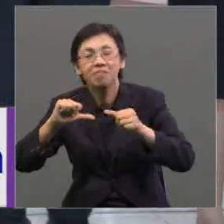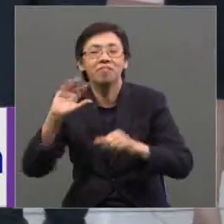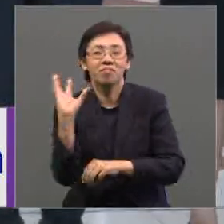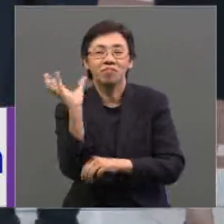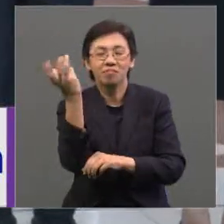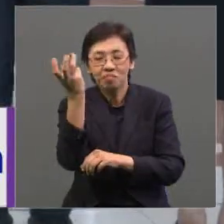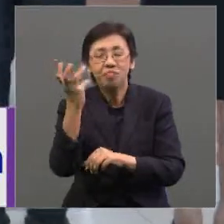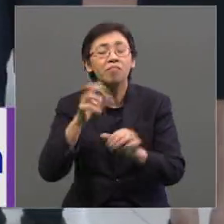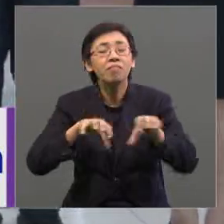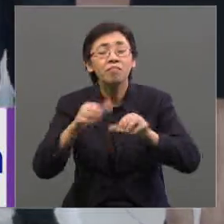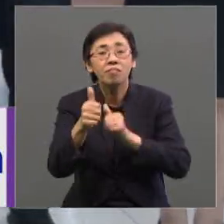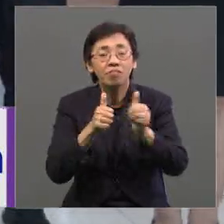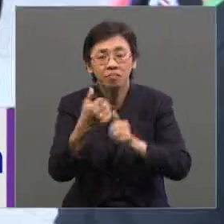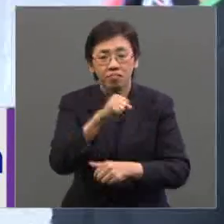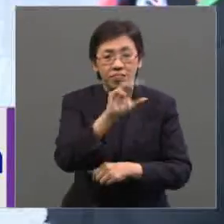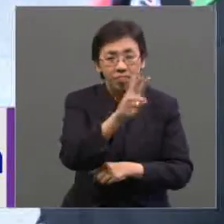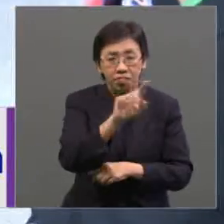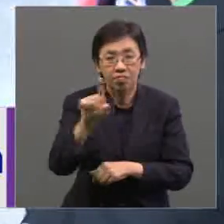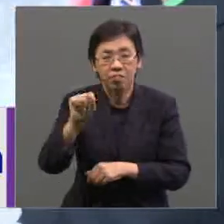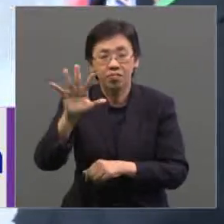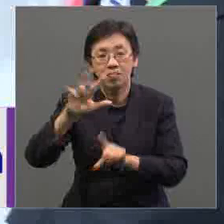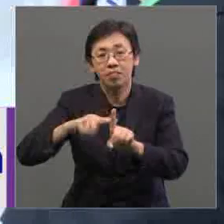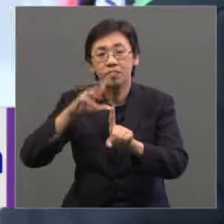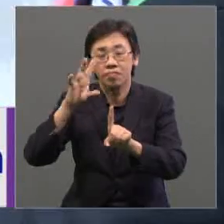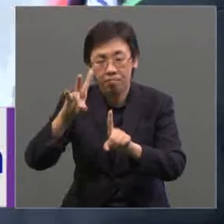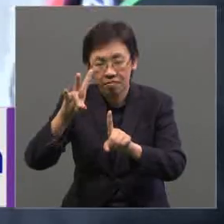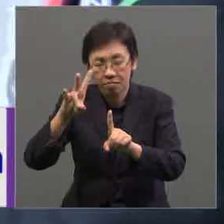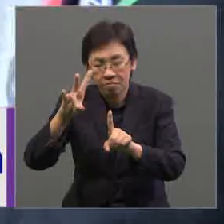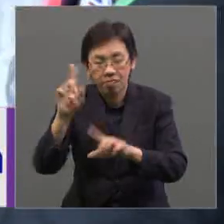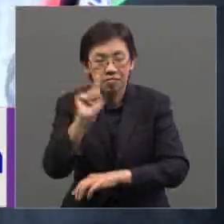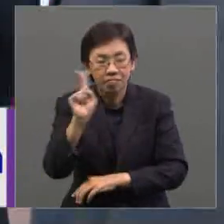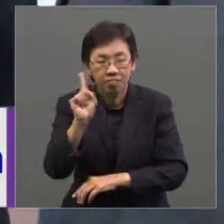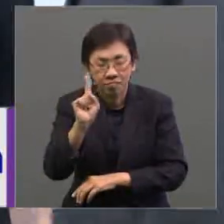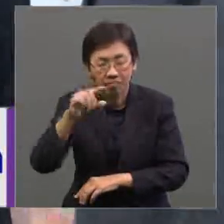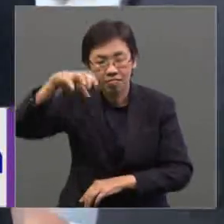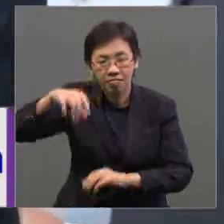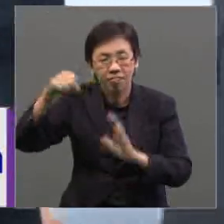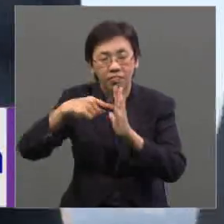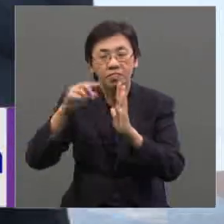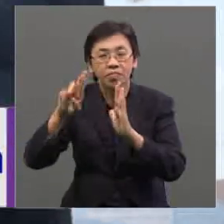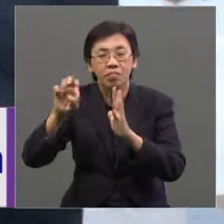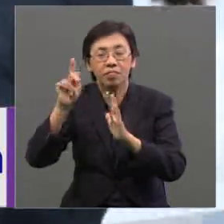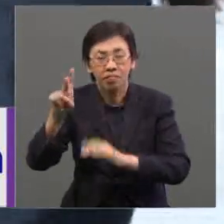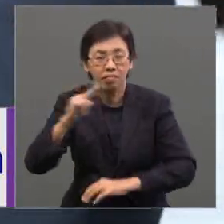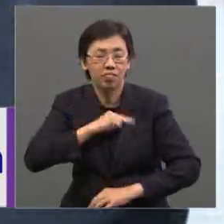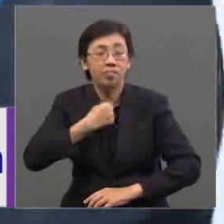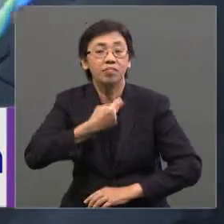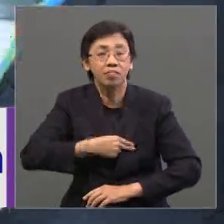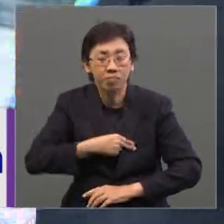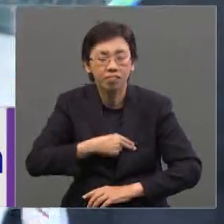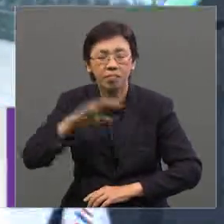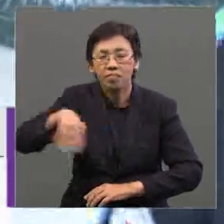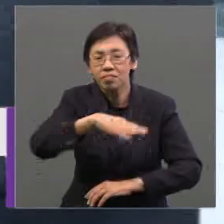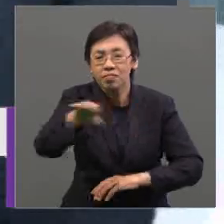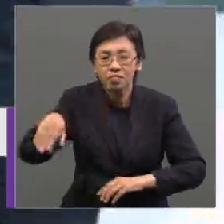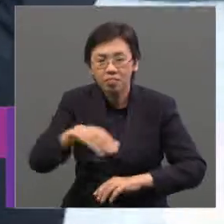ศซึ่งจัดขึ้นระหว่างวันที่16ถึง25กรกฎาคมที่เมืองซูริกสมาพันธรัฐสวิสนะครับทั้งหมดเนี่ยมี